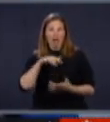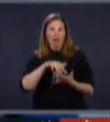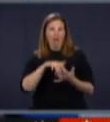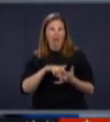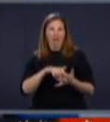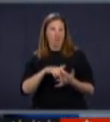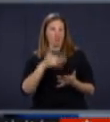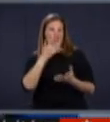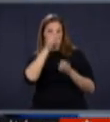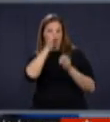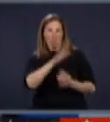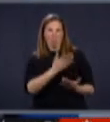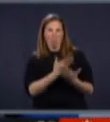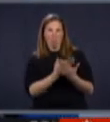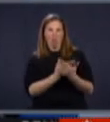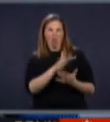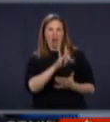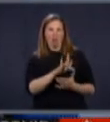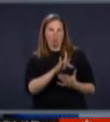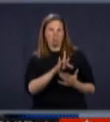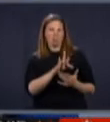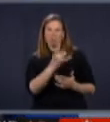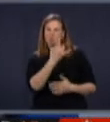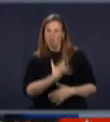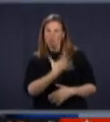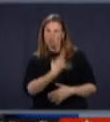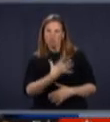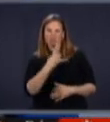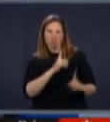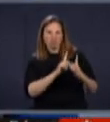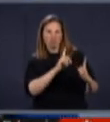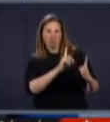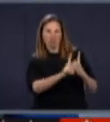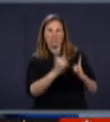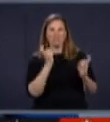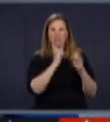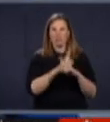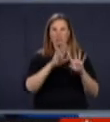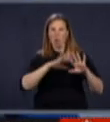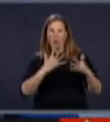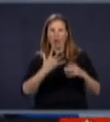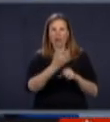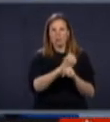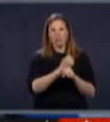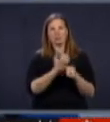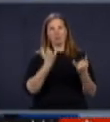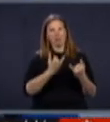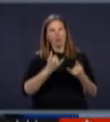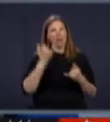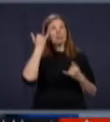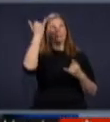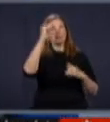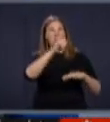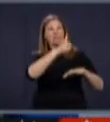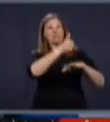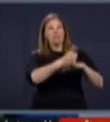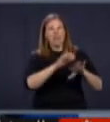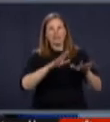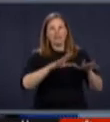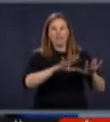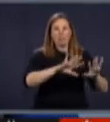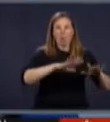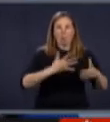parce qu'ils n'ont pas eu ce contact-là, il faut falloir qu'on ait des stratégies particulières pour les rejoindre. Je n'ai pas encore tout le détail de ça, mais